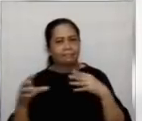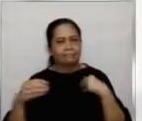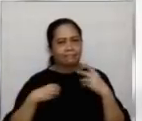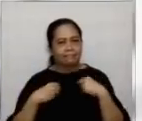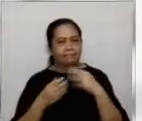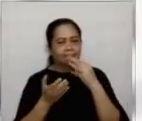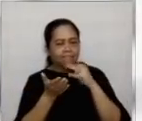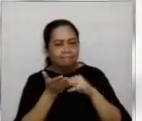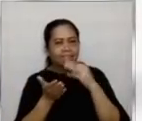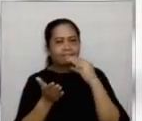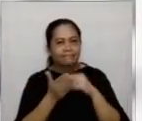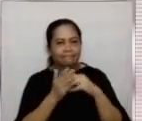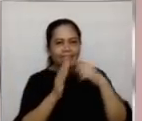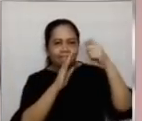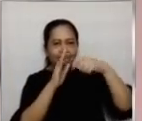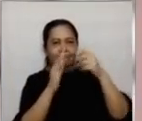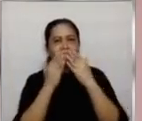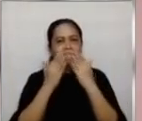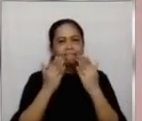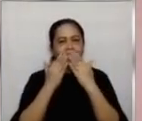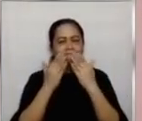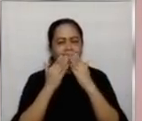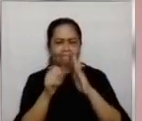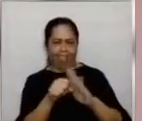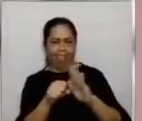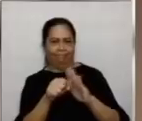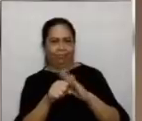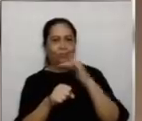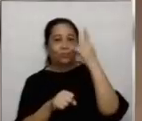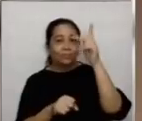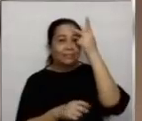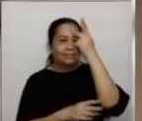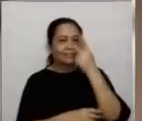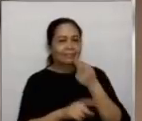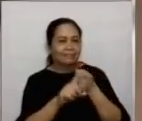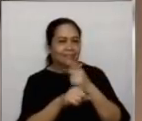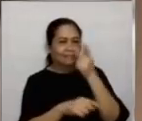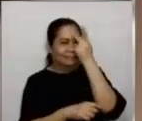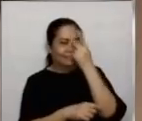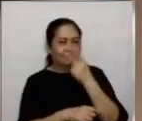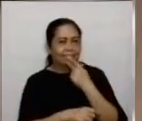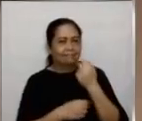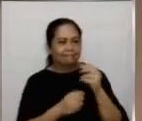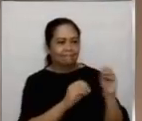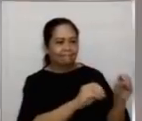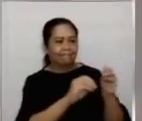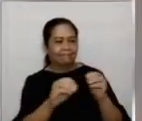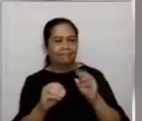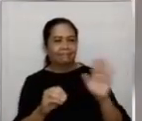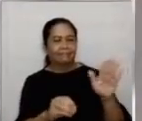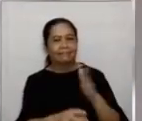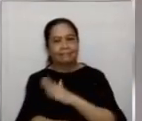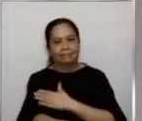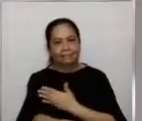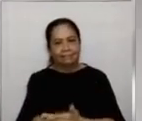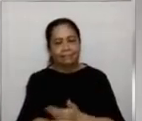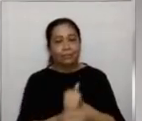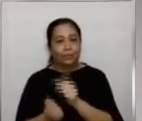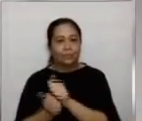at video ng pasasalamat mula sa mga magulang na ngayon natuturuan ang kanila mga anak sa tulong ng